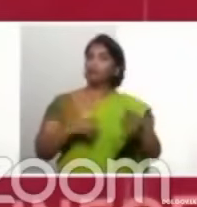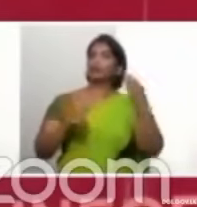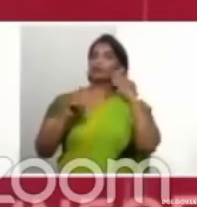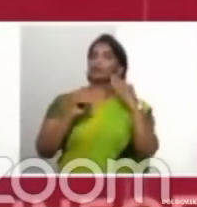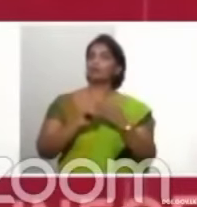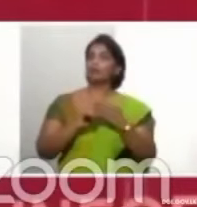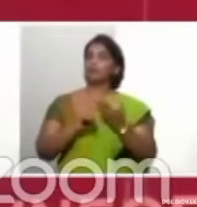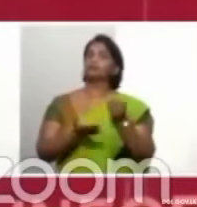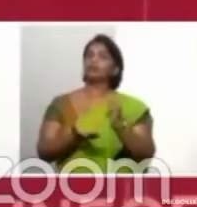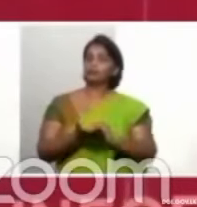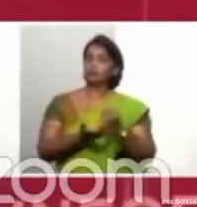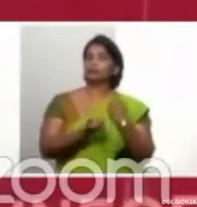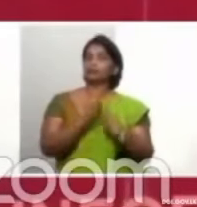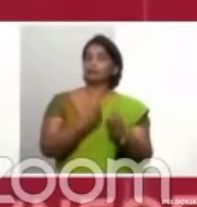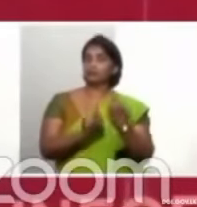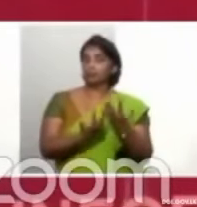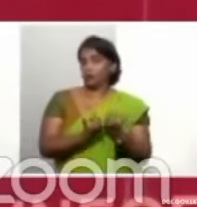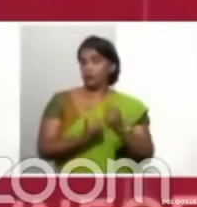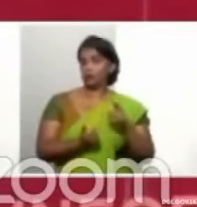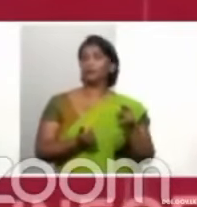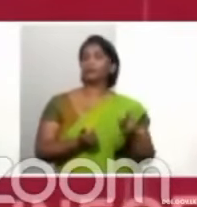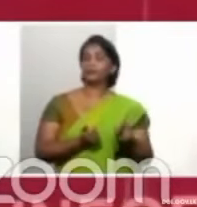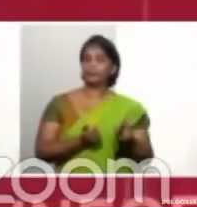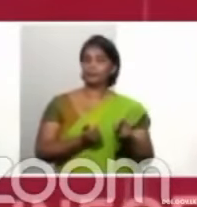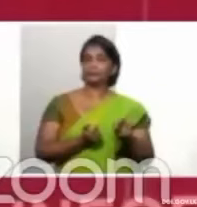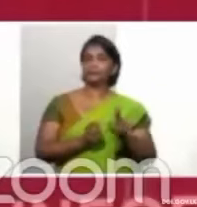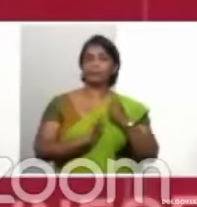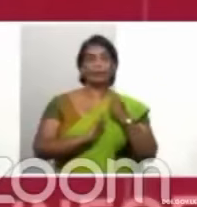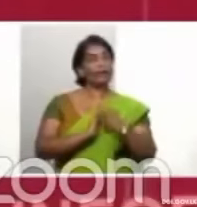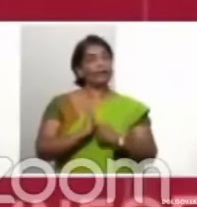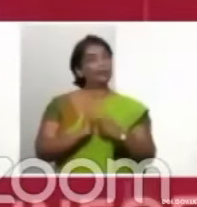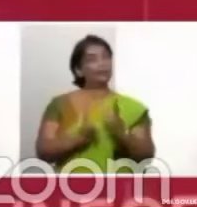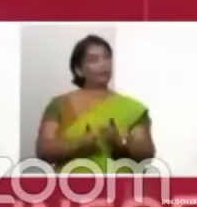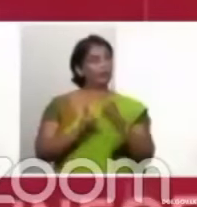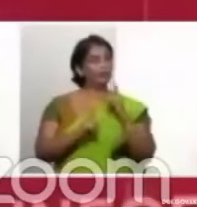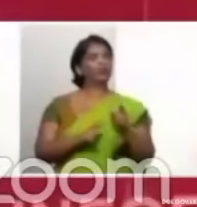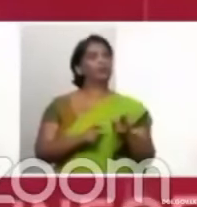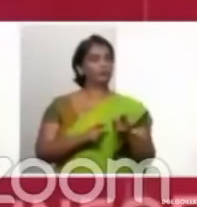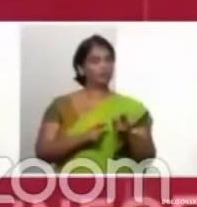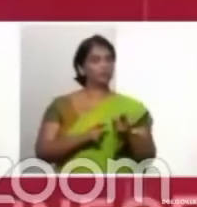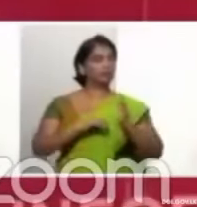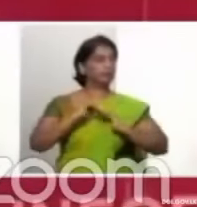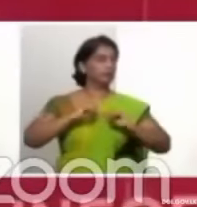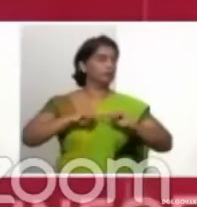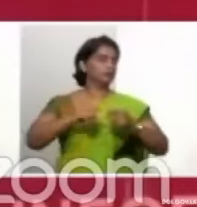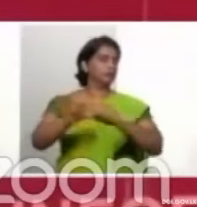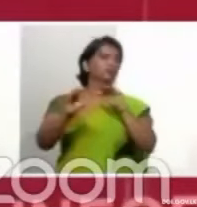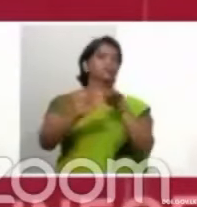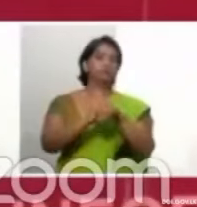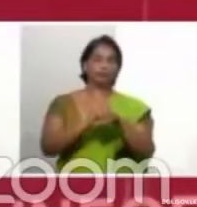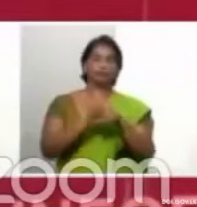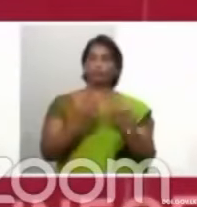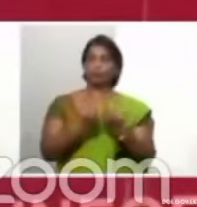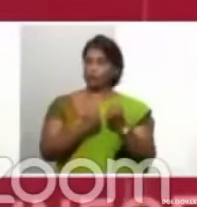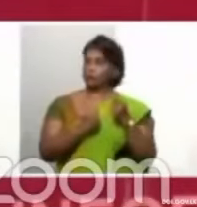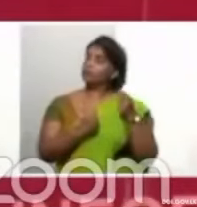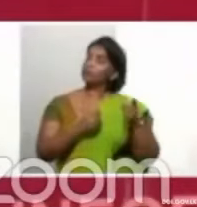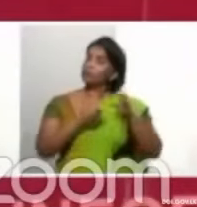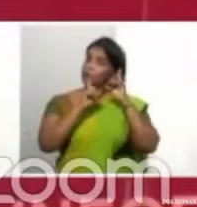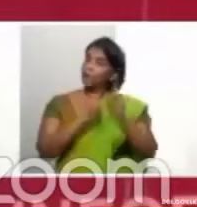ඒවා පිළිබඳව නැවත සමාලෝචනයක් කළ යුතුව තියෙනවා. නීත්‍යානුකූලව ඒ කටයුත්තුවලට මැදිහත් විය යුතුව